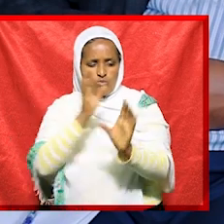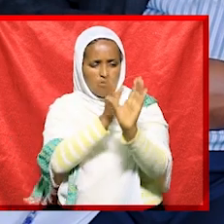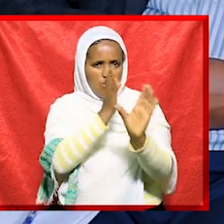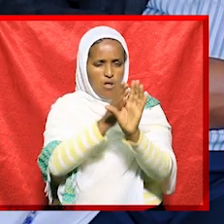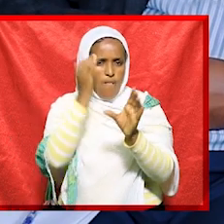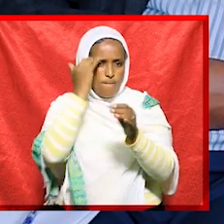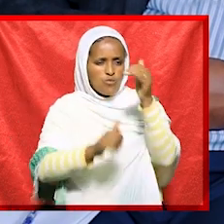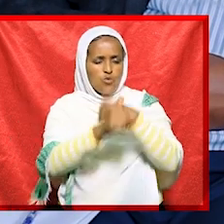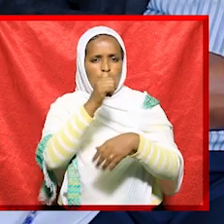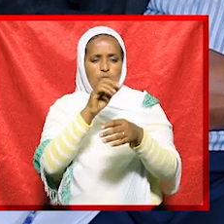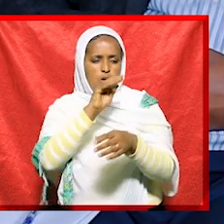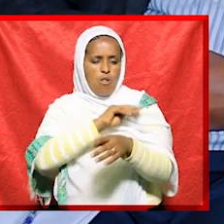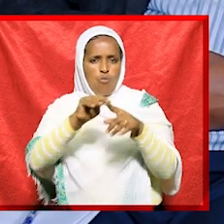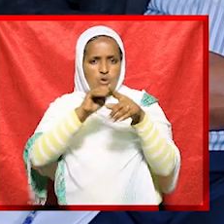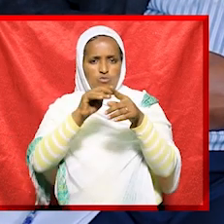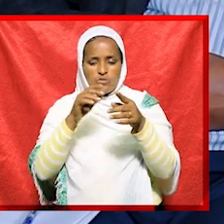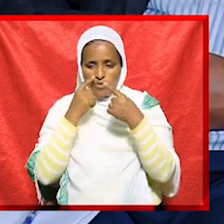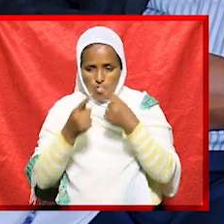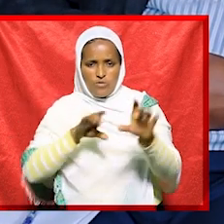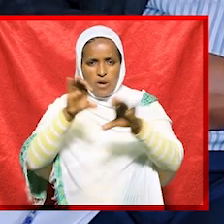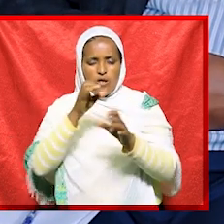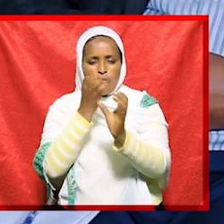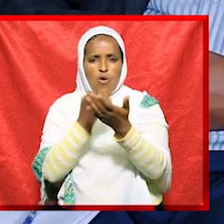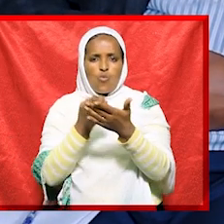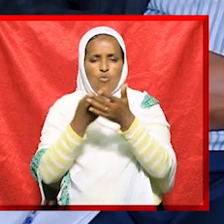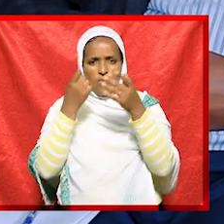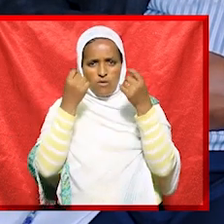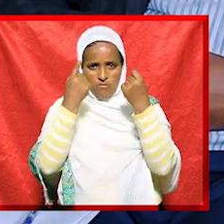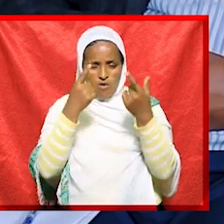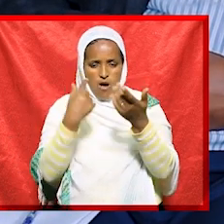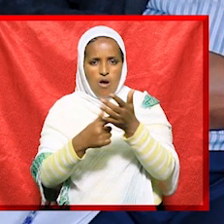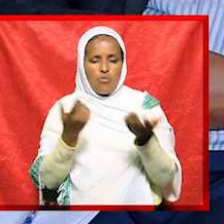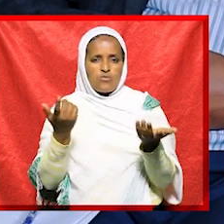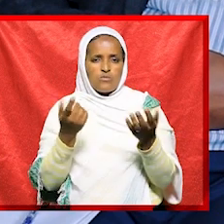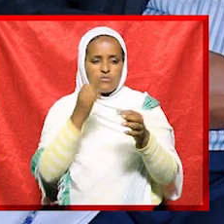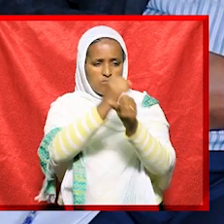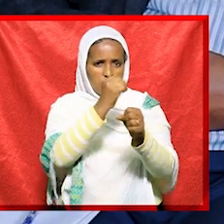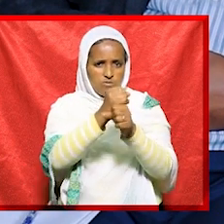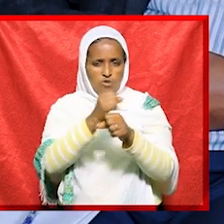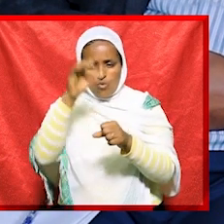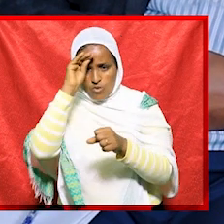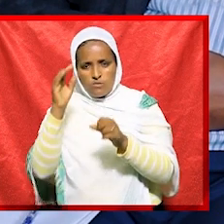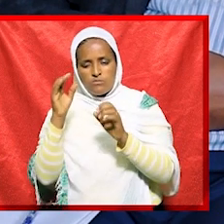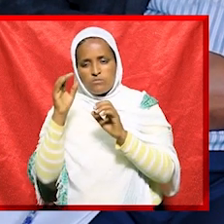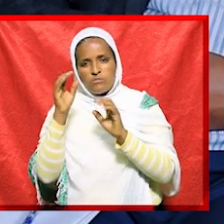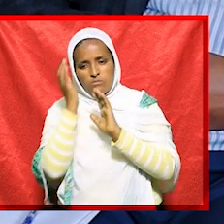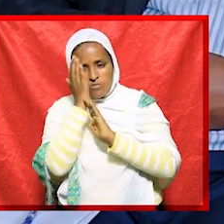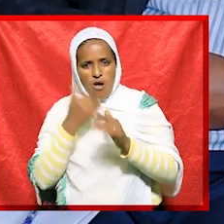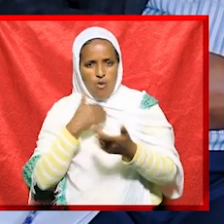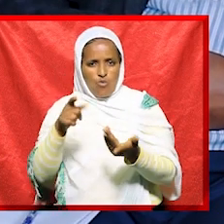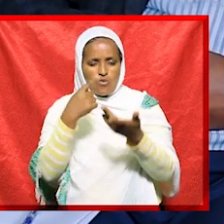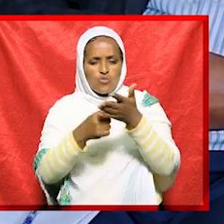በስነ አእምሮ የተጎዱ ባለሙያዎች እንዲያዋቸው የሚያደርግ በኢኮኖሚ የገቡ አሁን እኮ ሴክስ ወርከሮች አሉ፣ ወንደኛ አዳሪዎች፣